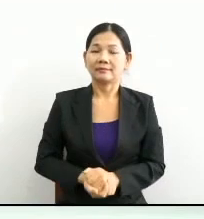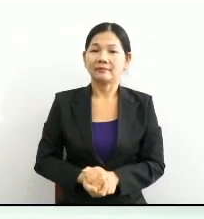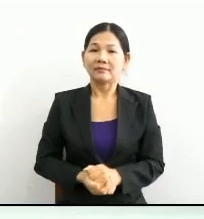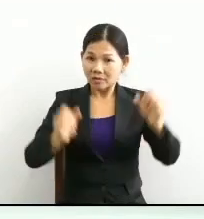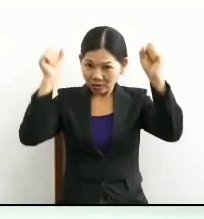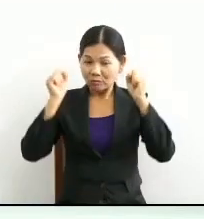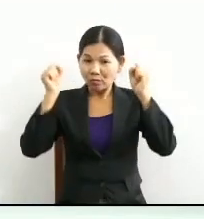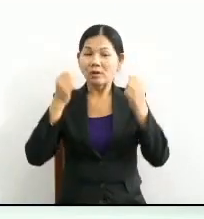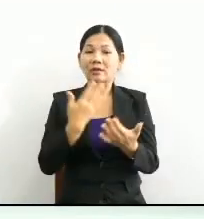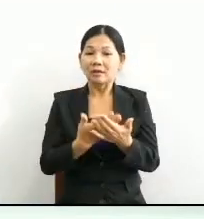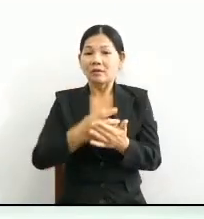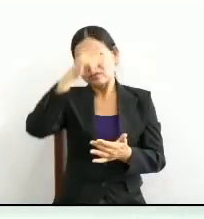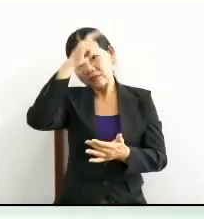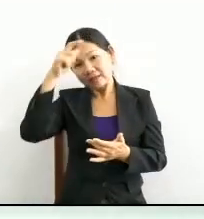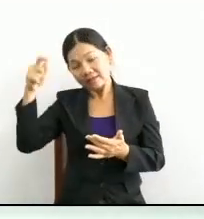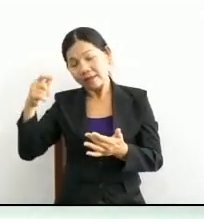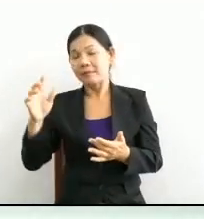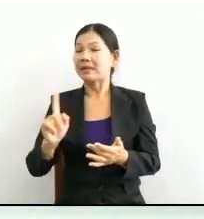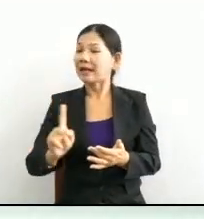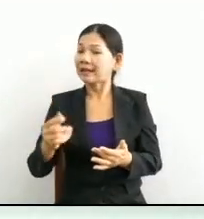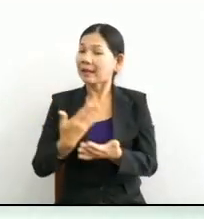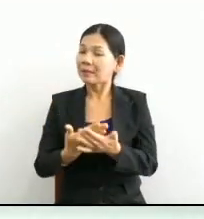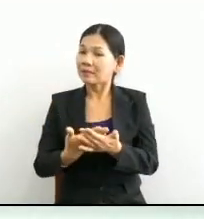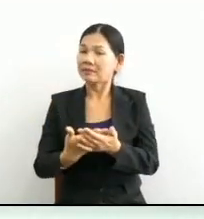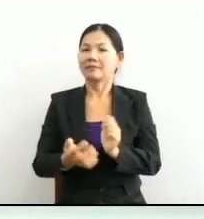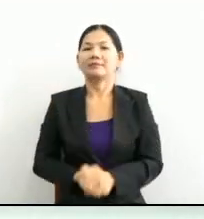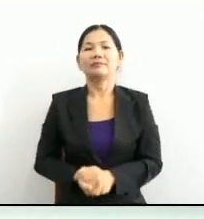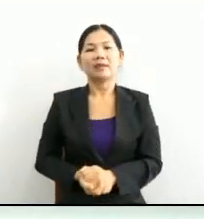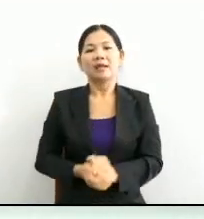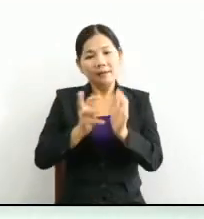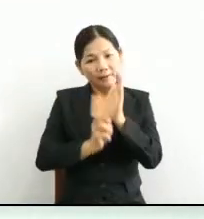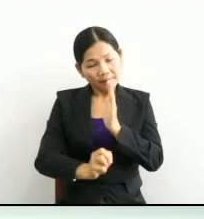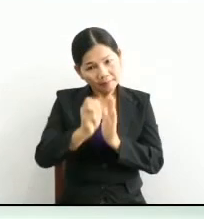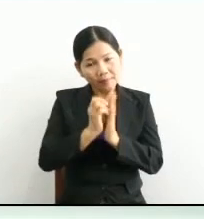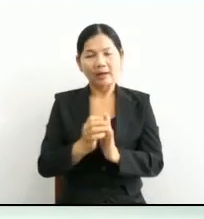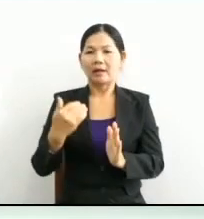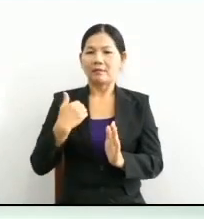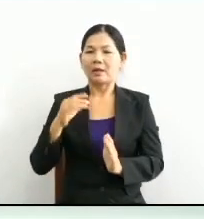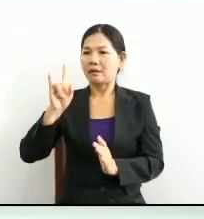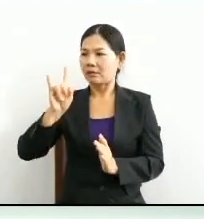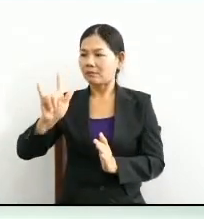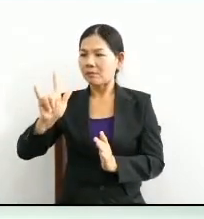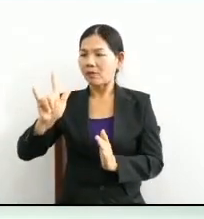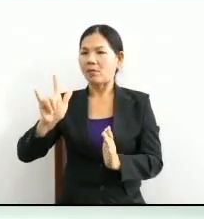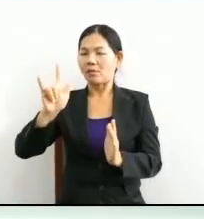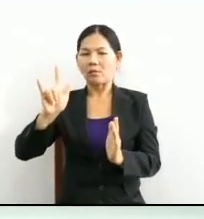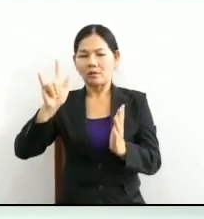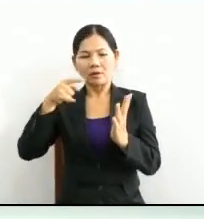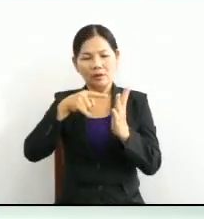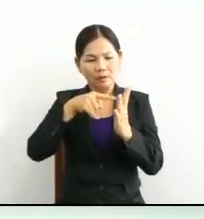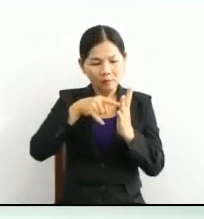mình là khá khúc cha lọ nè con ông tụ ông nó miến bồn nè miến